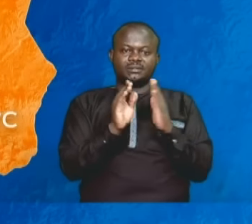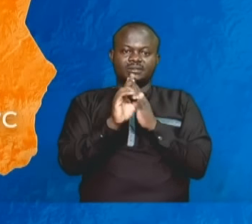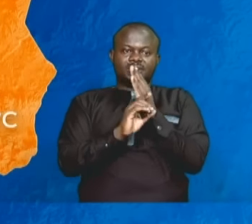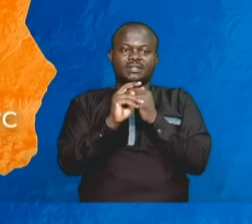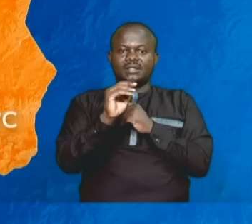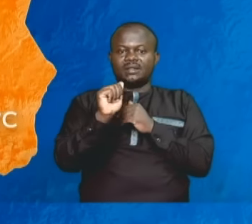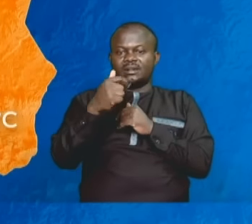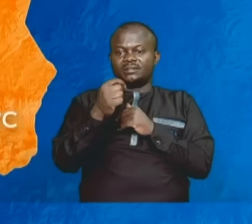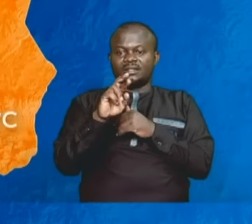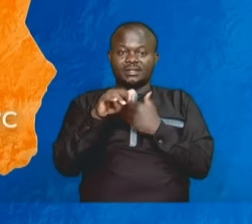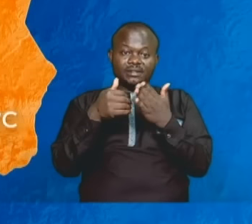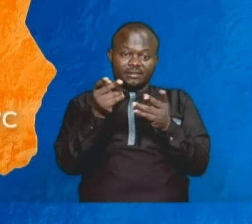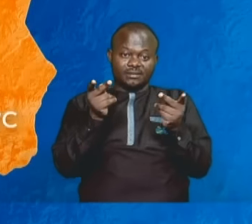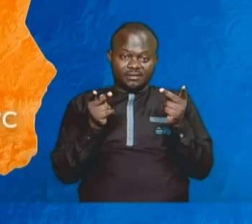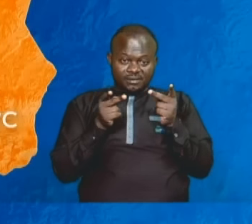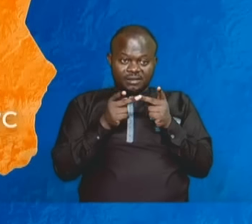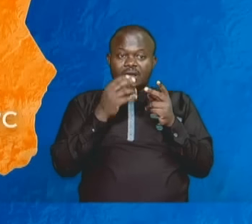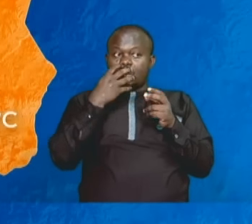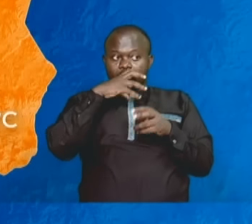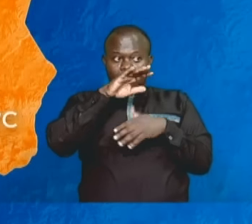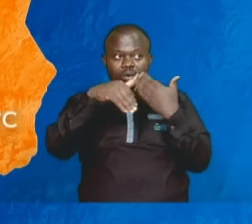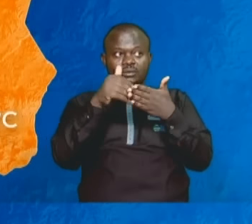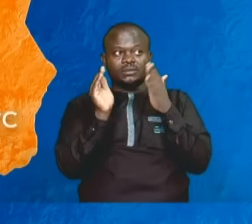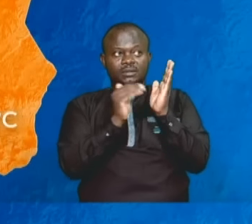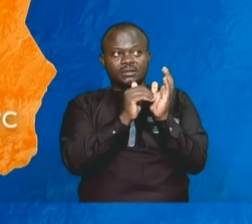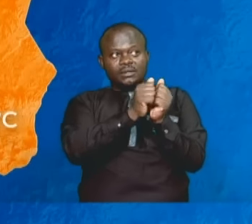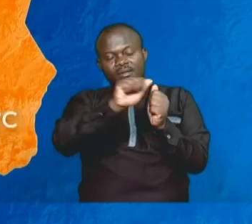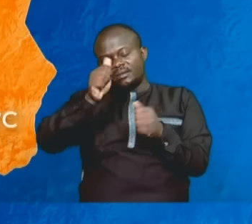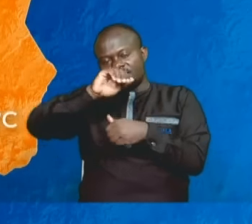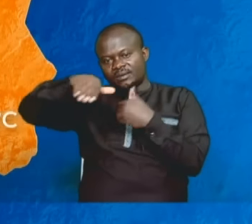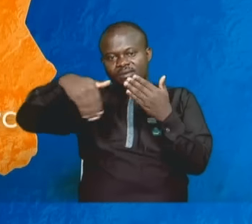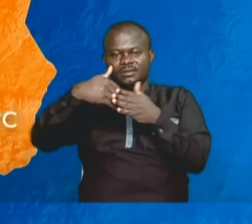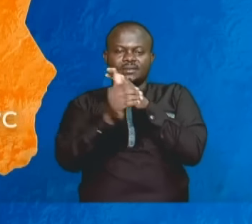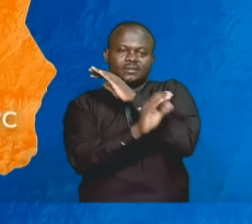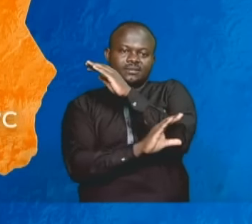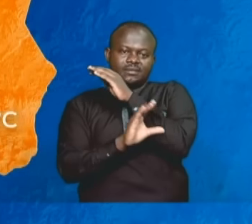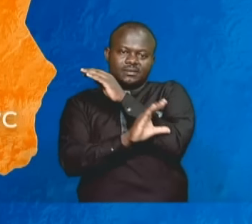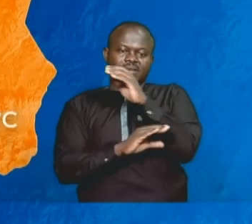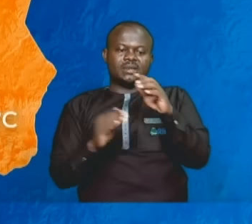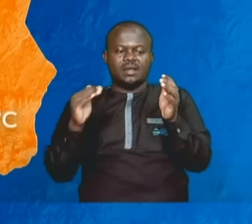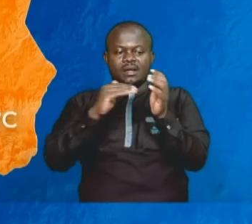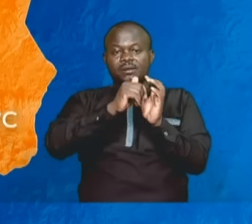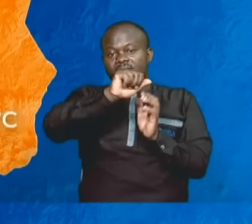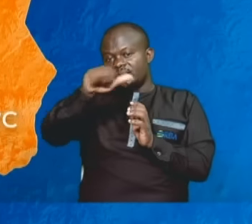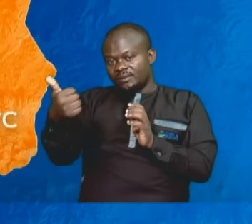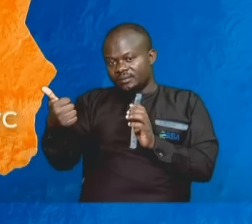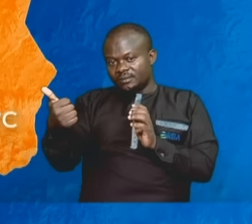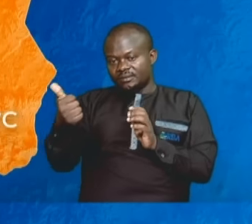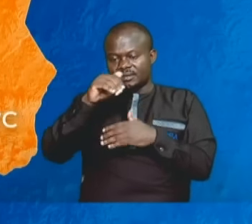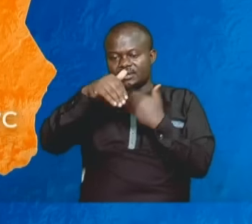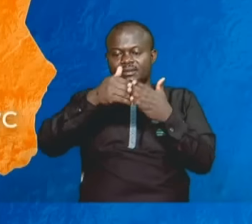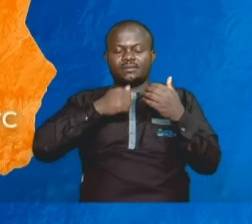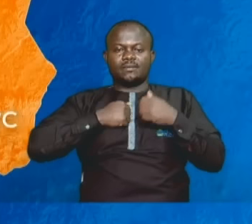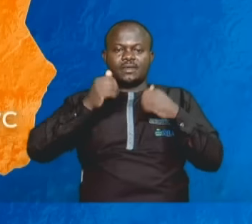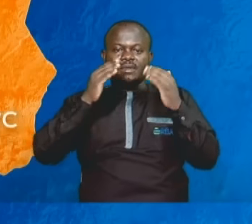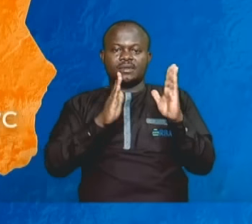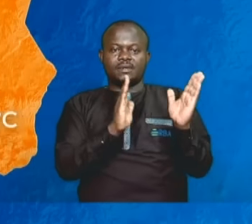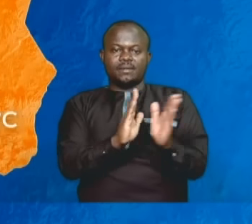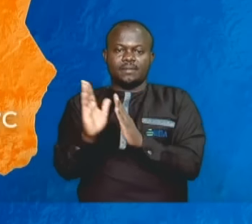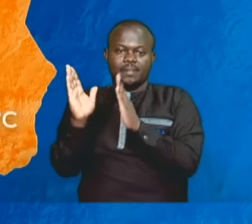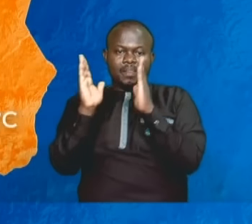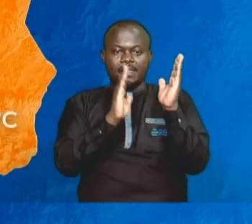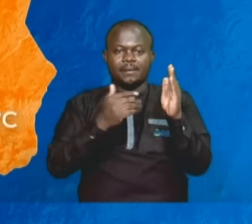Nyagatare, akaba ari naho hazaba hashyushye ugereranyije n'ahandi n'ibindi bice by'igihugu. Naho mu bindi bice by'u Rwanda hakaba hateganijwe ko igipimo